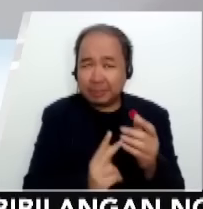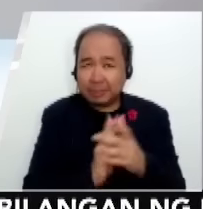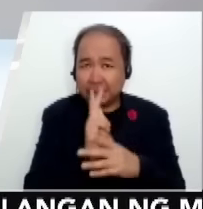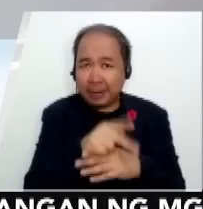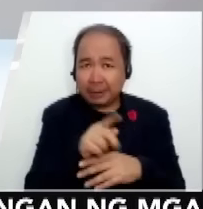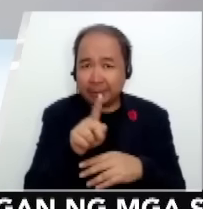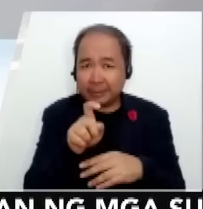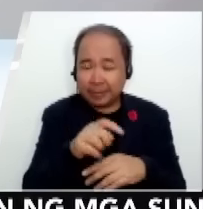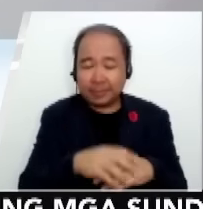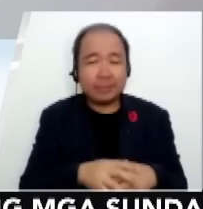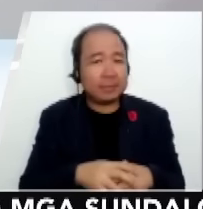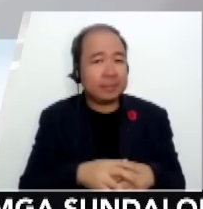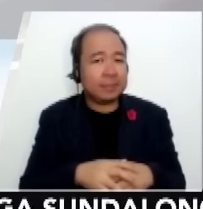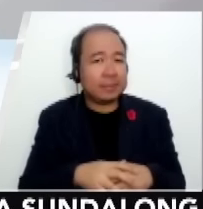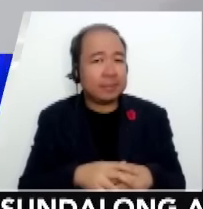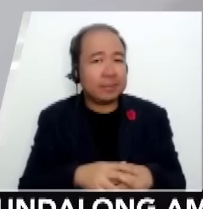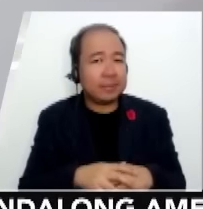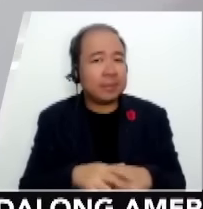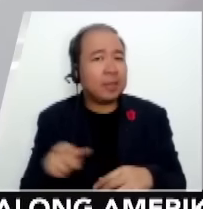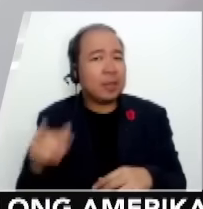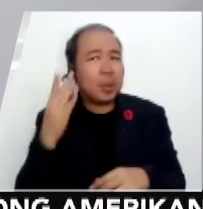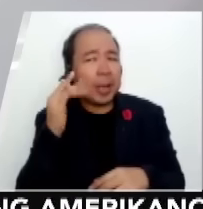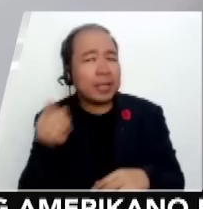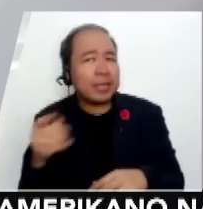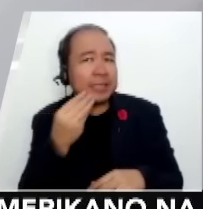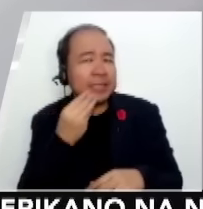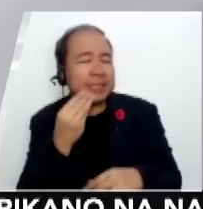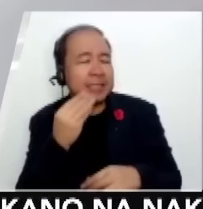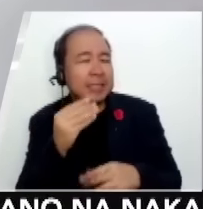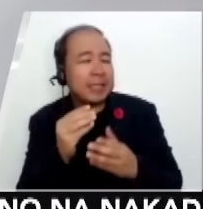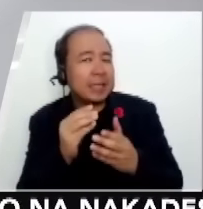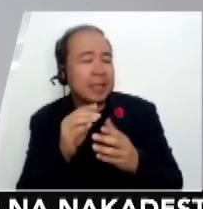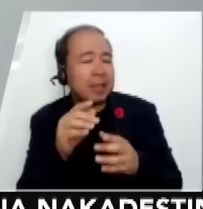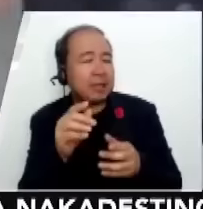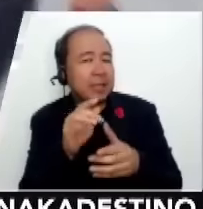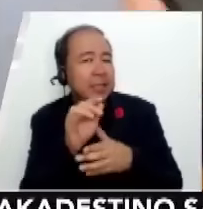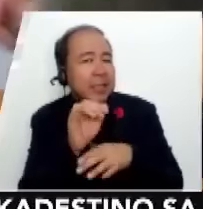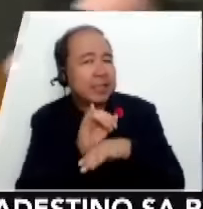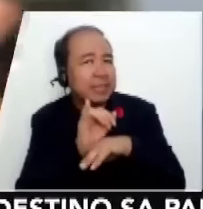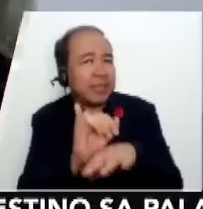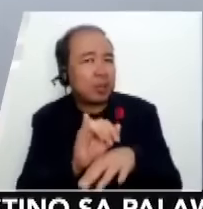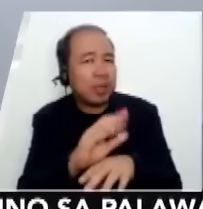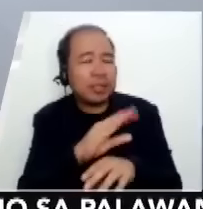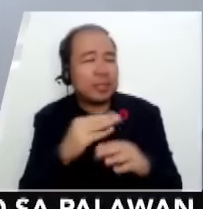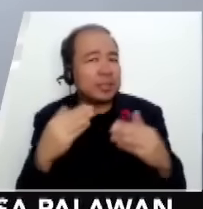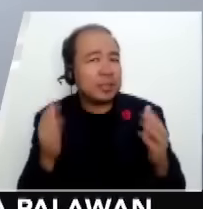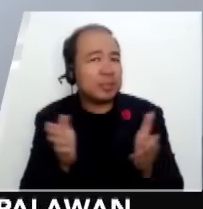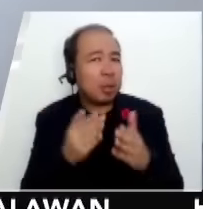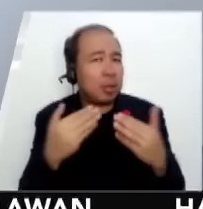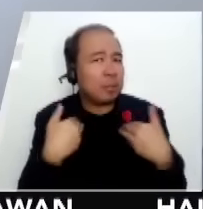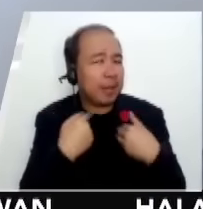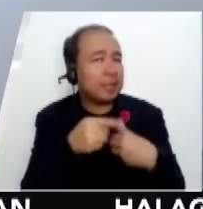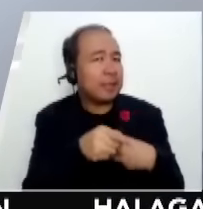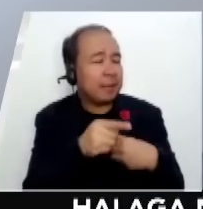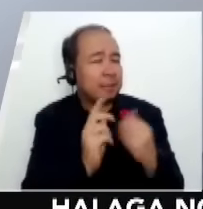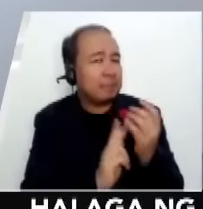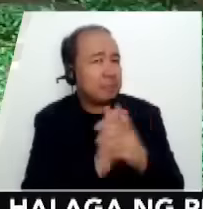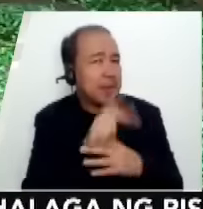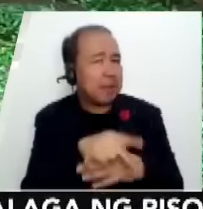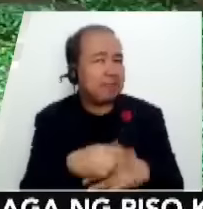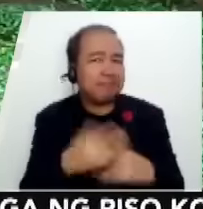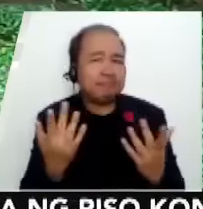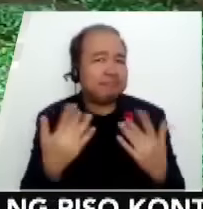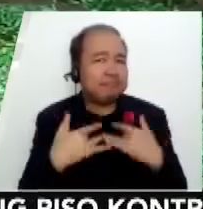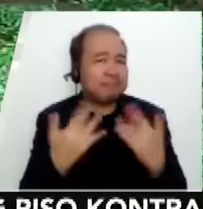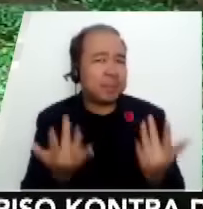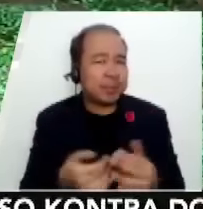Kuya Kim, bakit kumakain ng insekto at maliliit na hayop ang mga carnivorous plant? Kuya Kim, ano ba? Ang